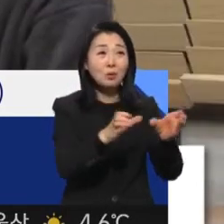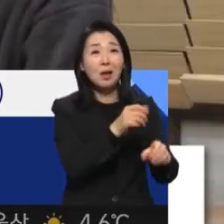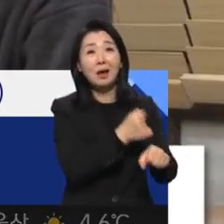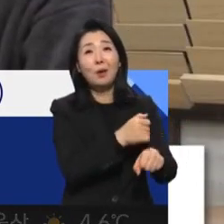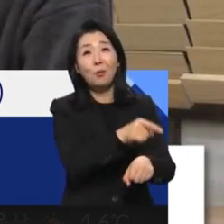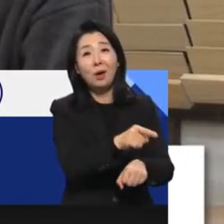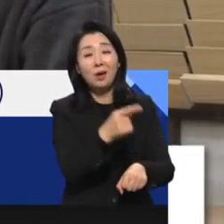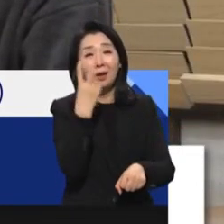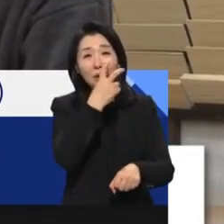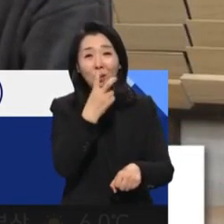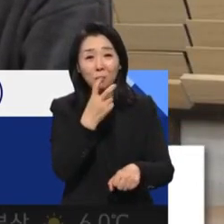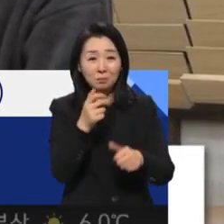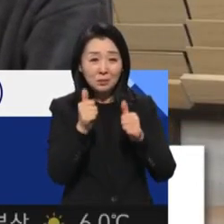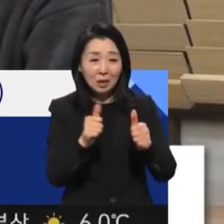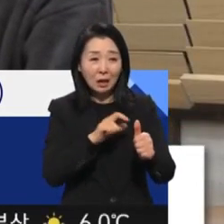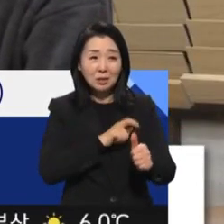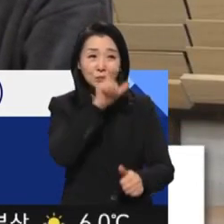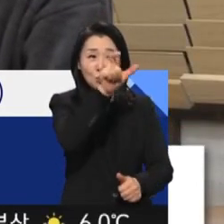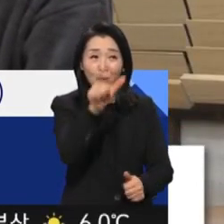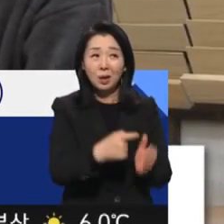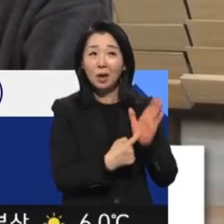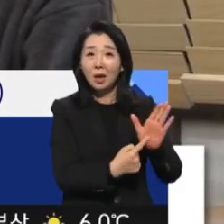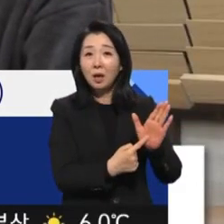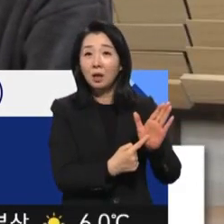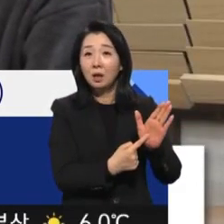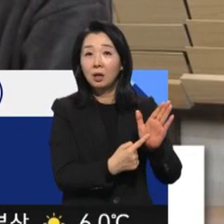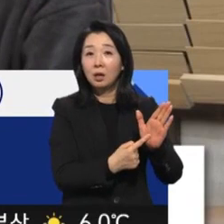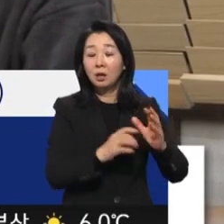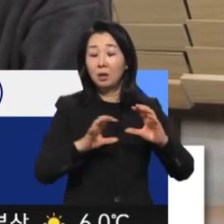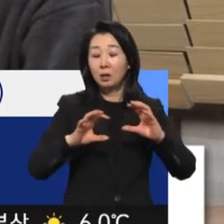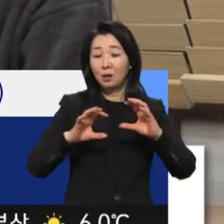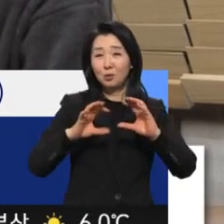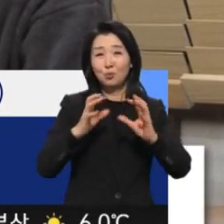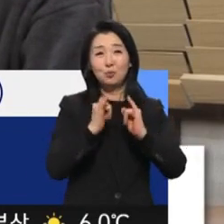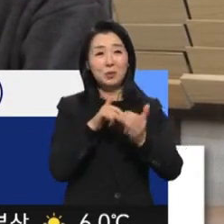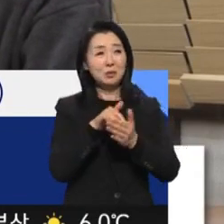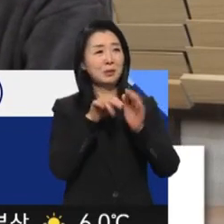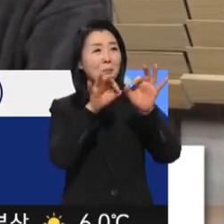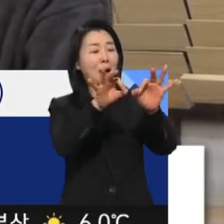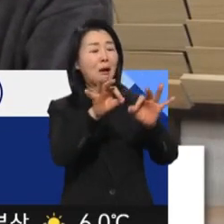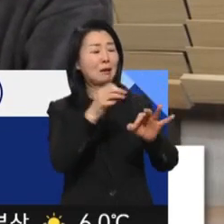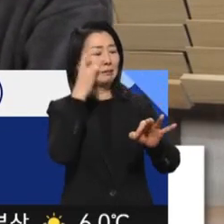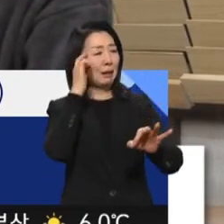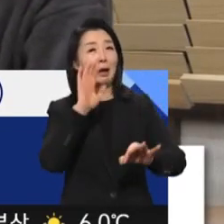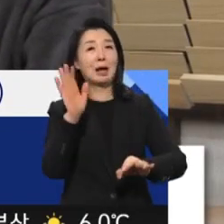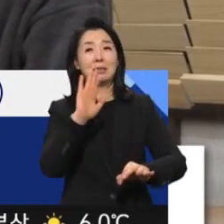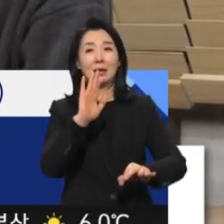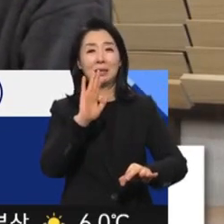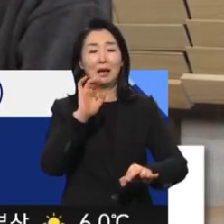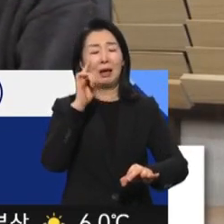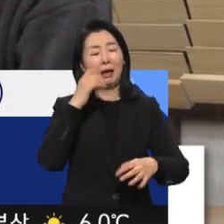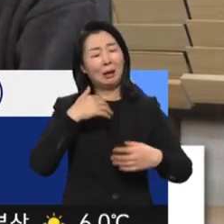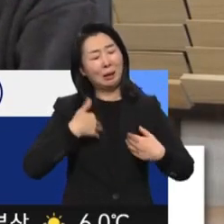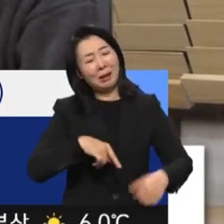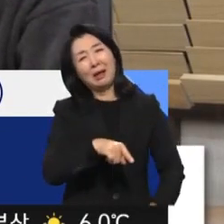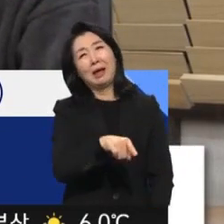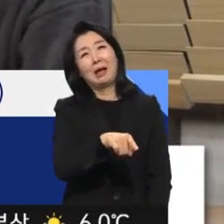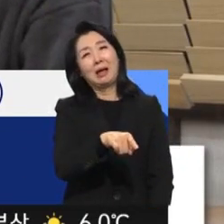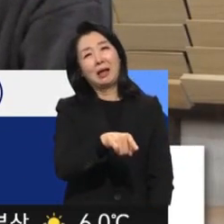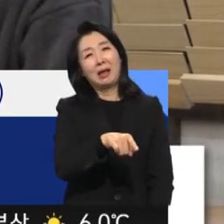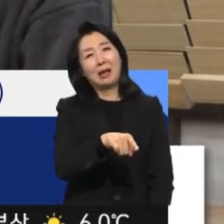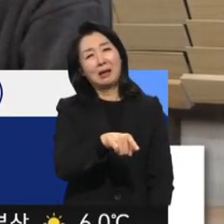검사 명단을 공개한 것에 네. 대해서는 저는 국민의 시선은 안중에도 없는 그저 피로감을 더해드리는